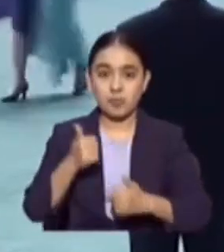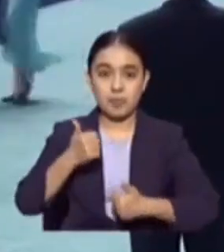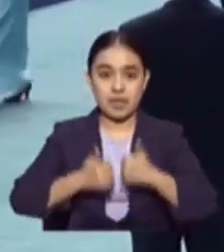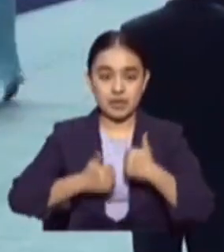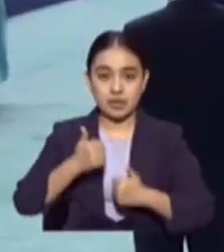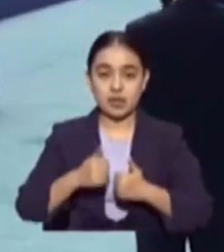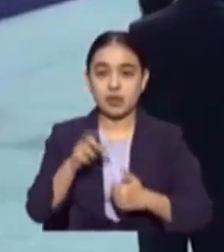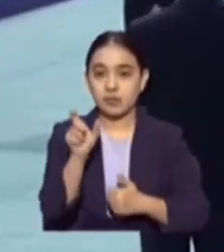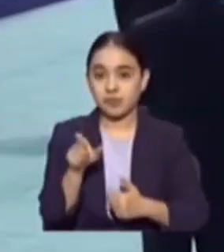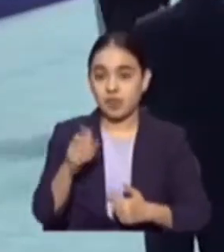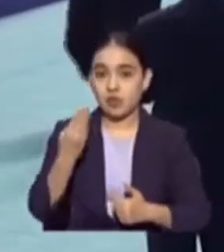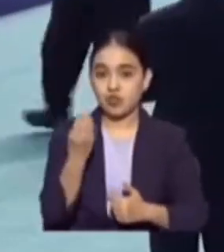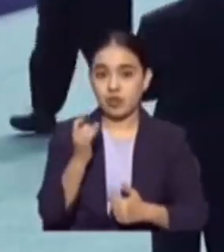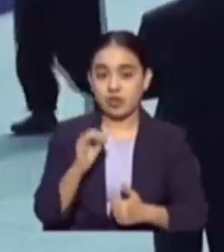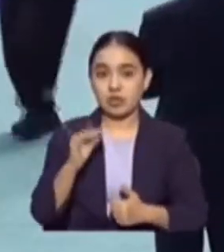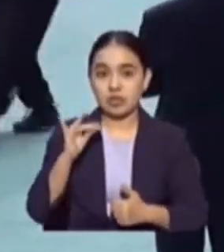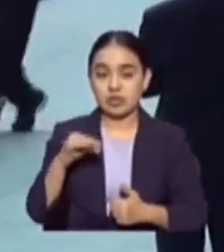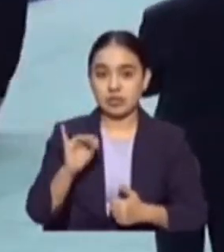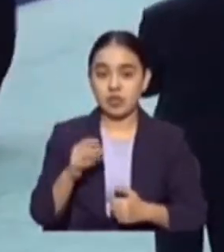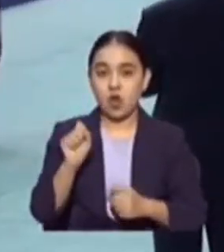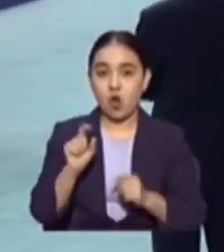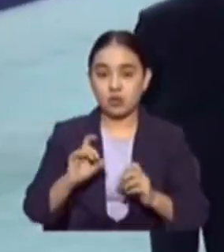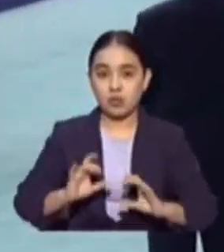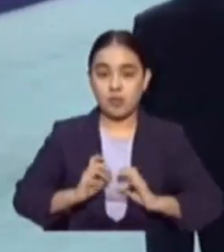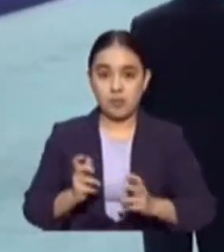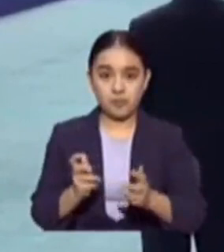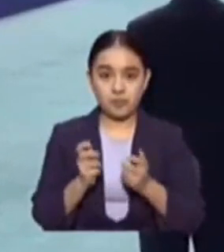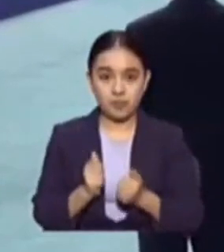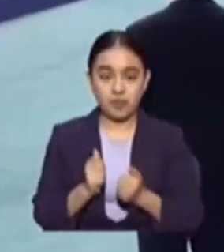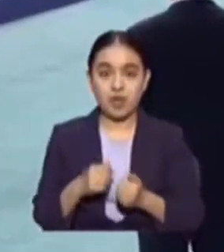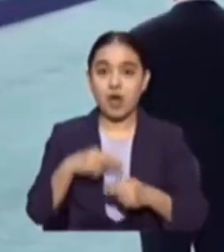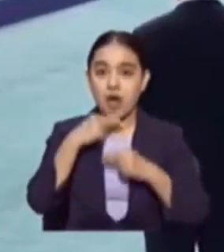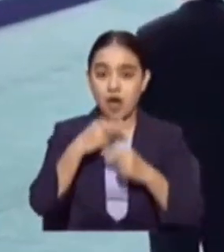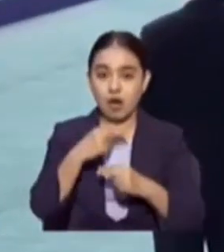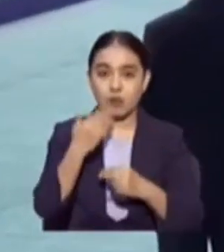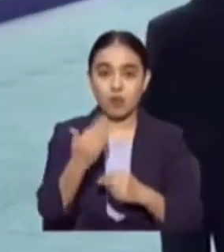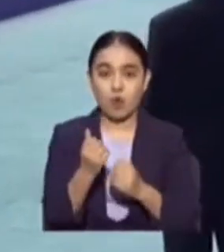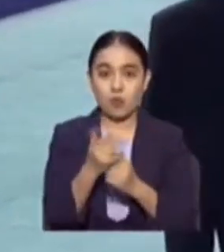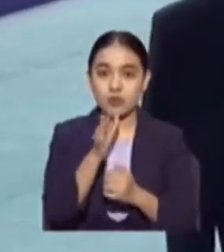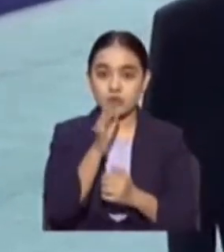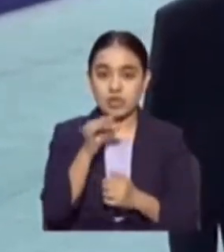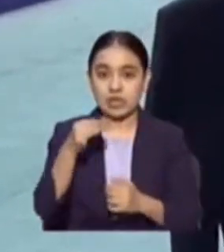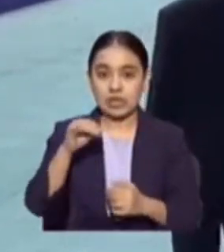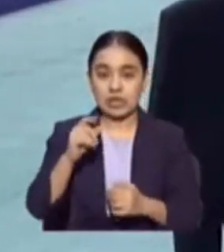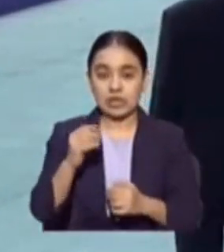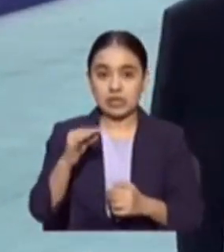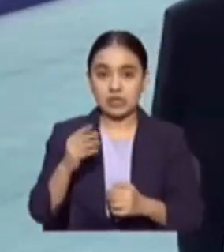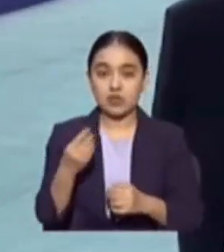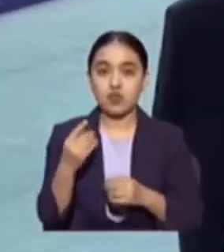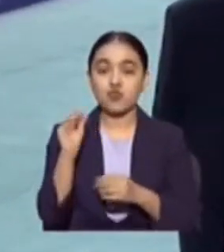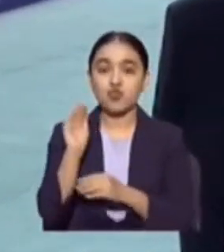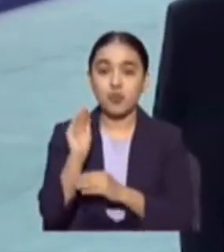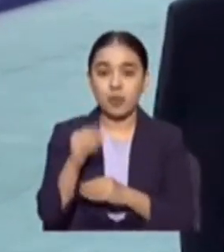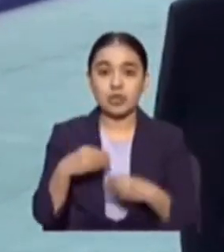bellashuvlarda hamyurtimiz Shahina Yigitaliyeva oltin medalni qo'lga kiritdi. Ahamiyatlisi, 15 yoshli Yigitaliyevaga